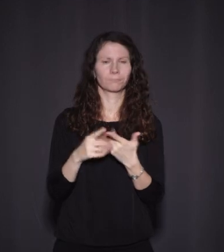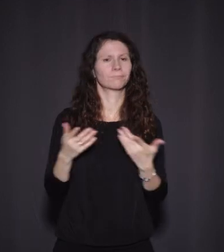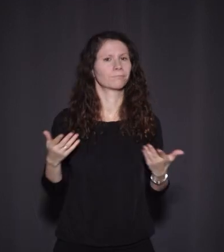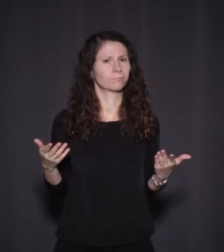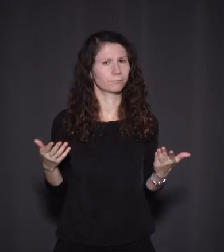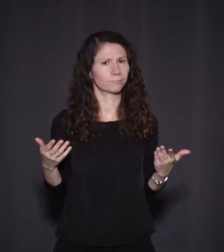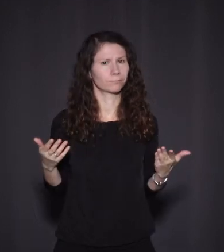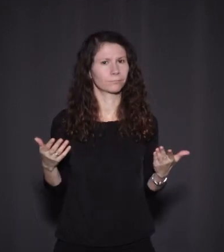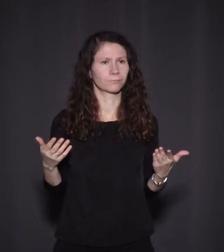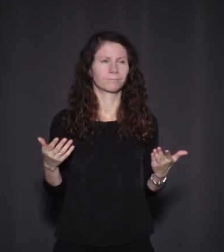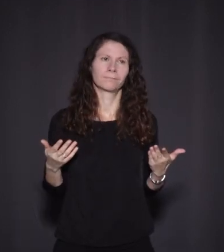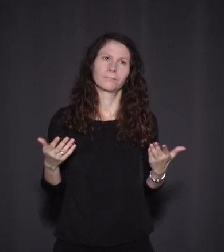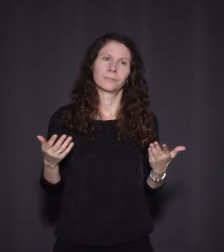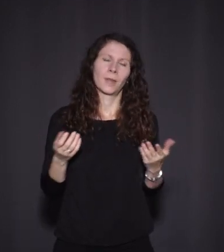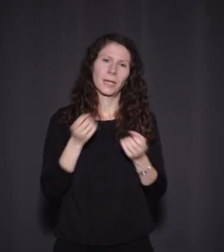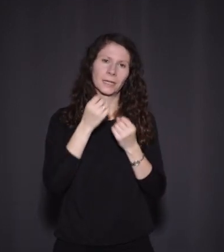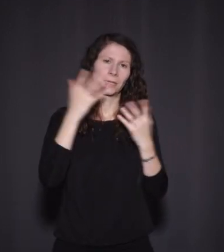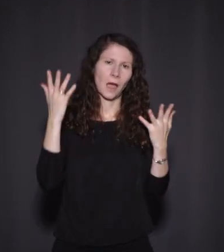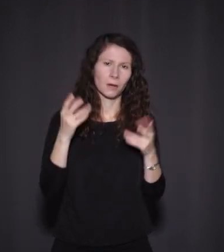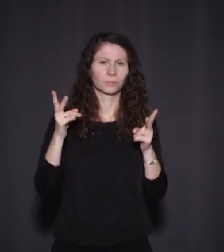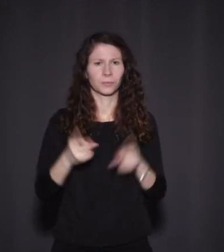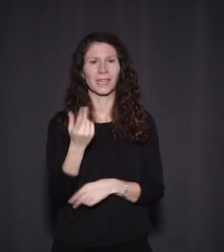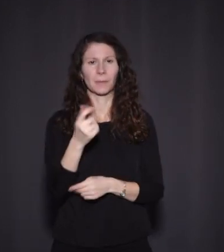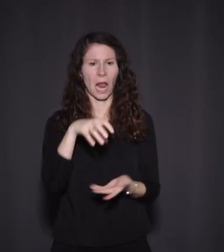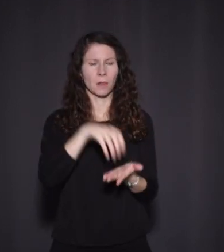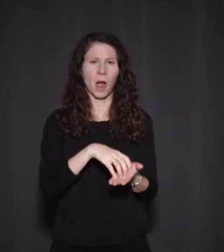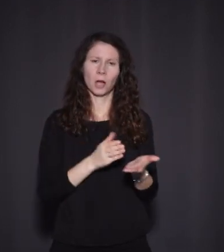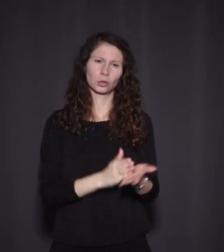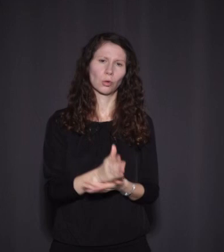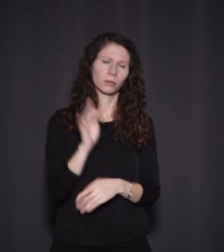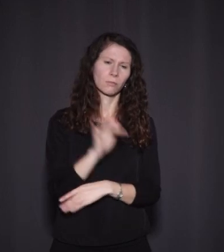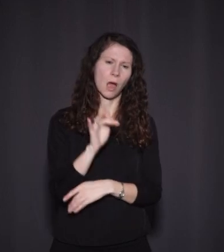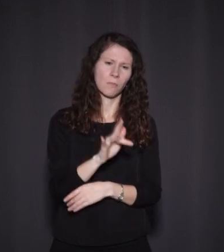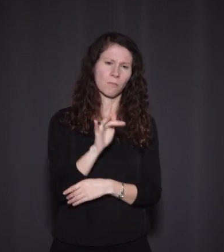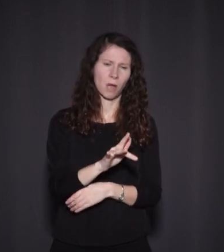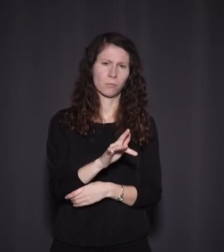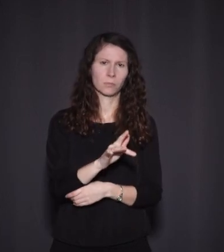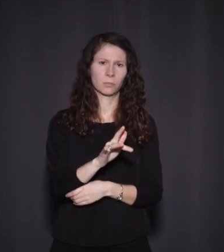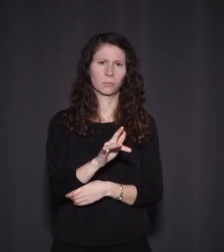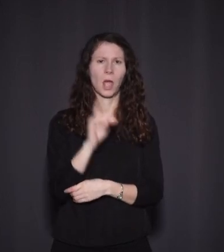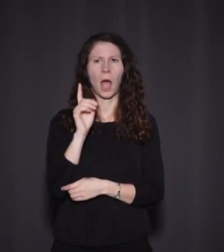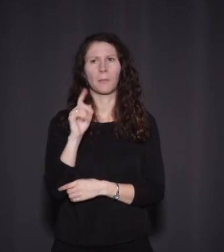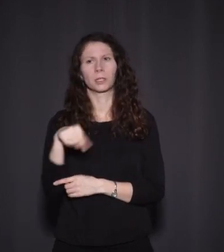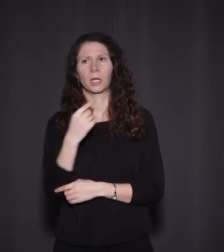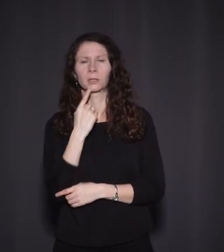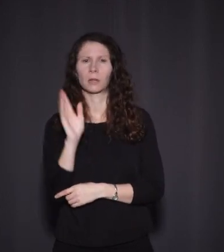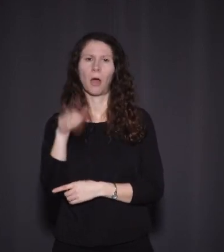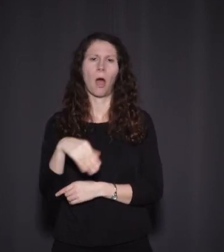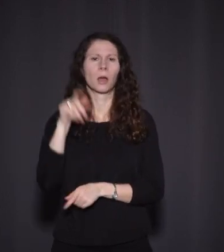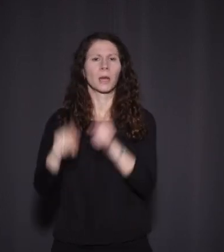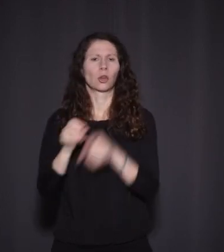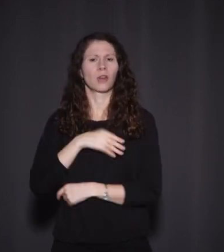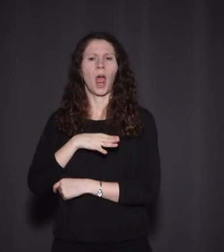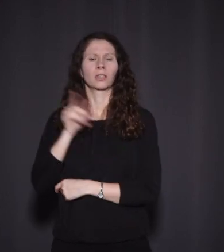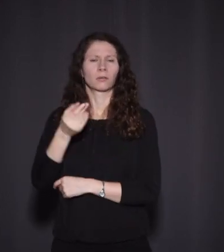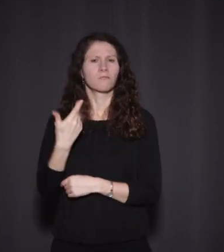nicht ums andere Mal den Kapitalmarkt kritisieren und dann aber auch immer sagen, naja, die Reichen werden immer reicher,